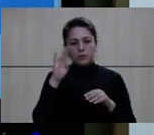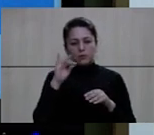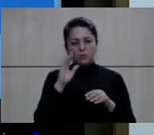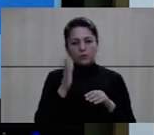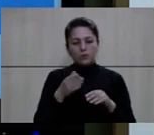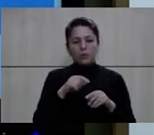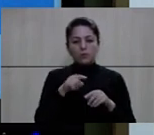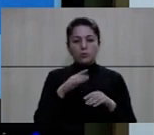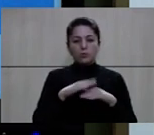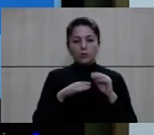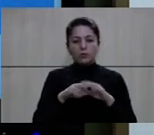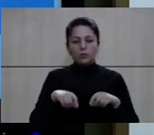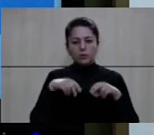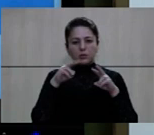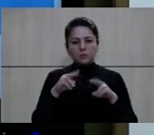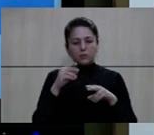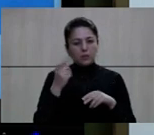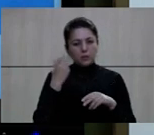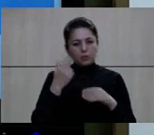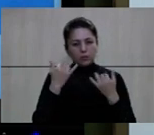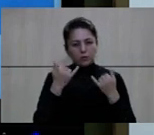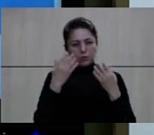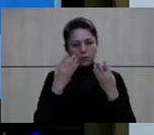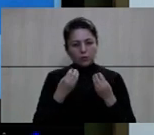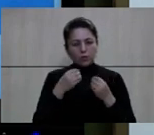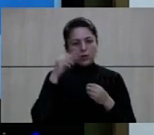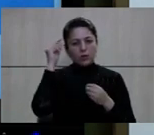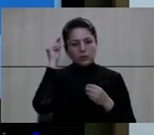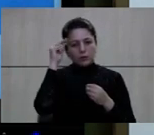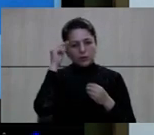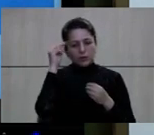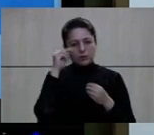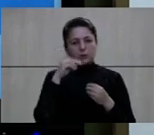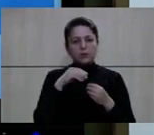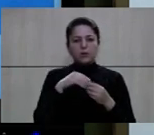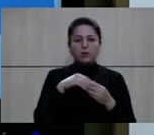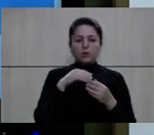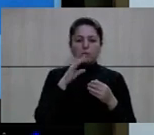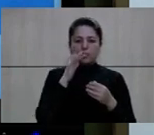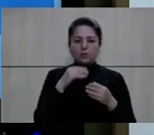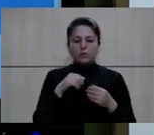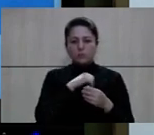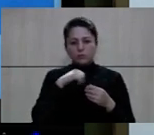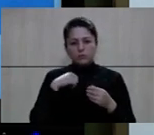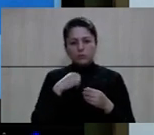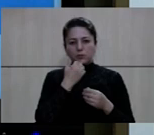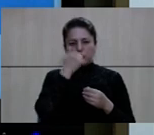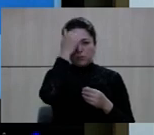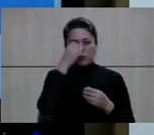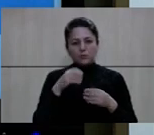kasb egalariga hozirgi kundagi dars jarayonlariga o'z minnatdorchiligimizni bildirib qo'yamiz.